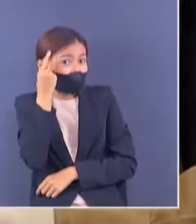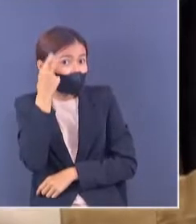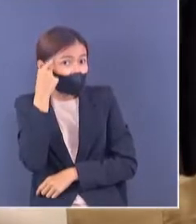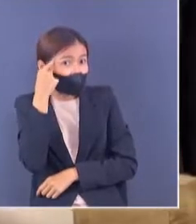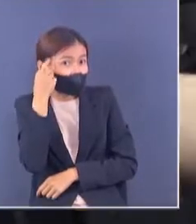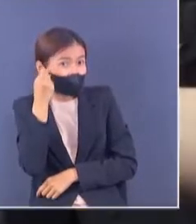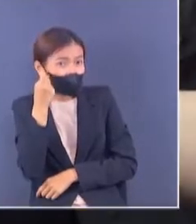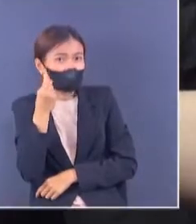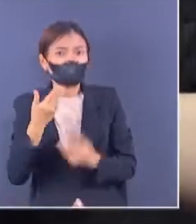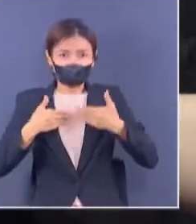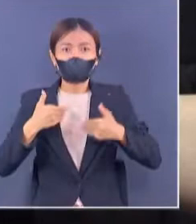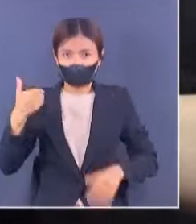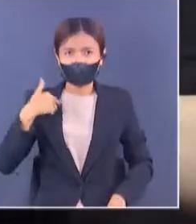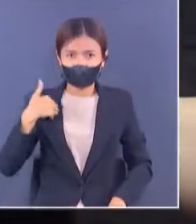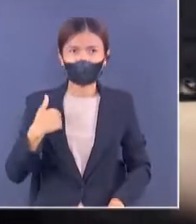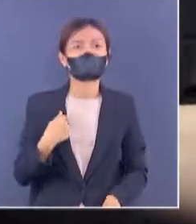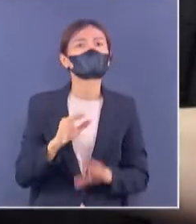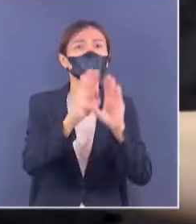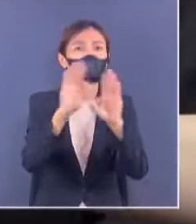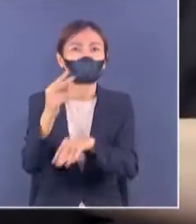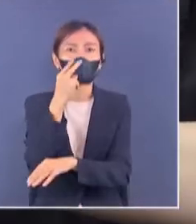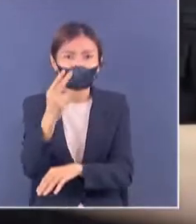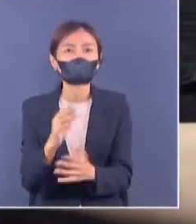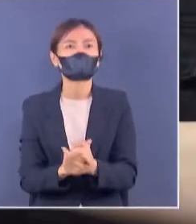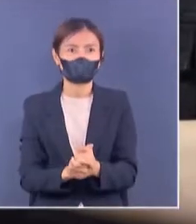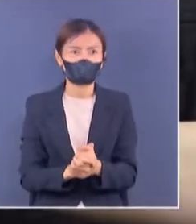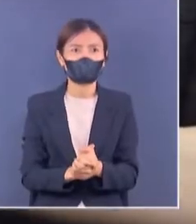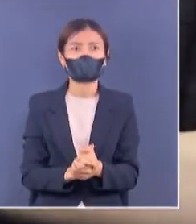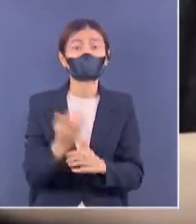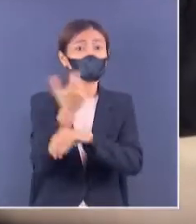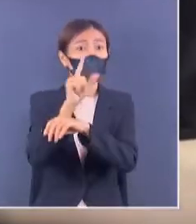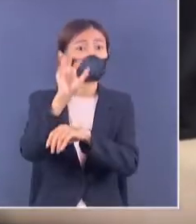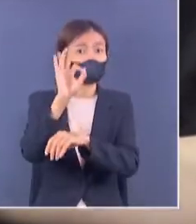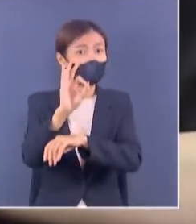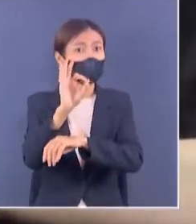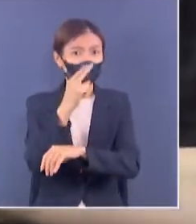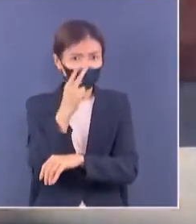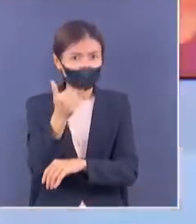มกับพวกเราได้ด้วย ก็สามารถติดตามเทปนี้ได้นะคะรับรองว่าสนุกแน่นอนนะคะทางโมโน29ใช่ครับ